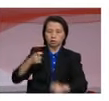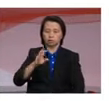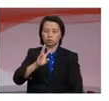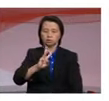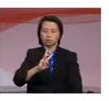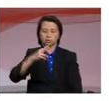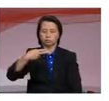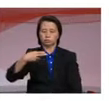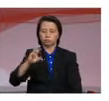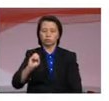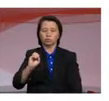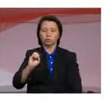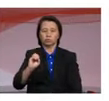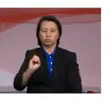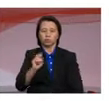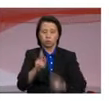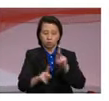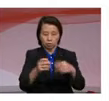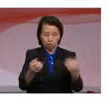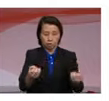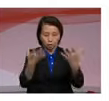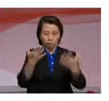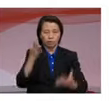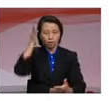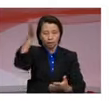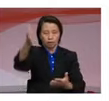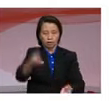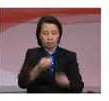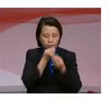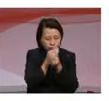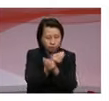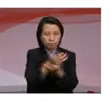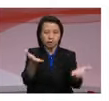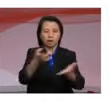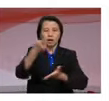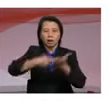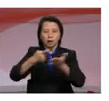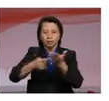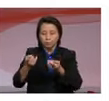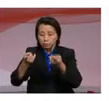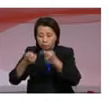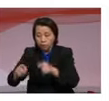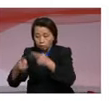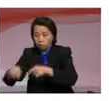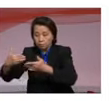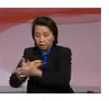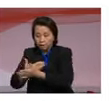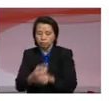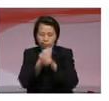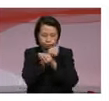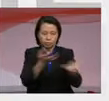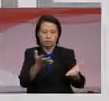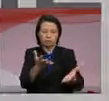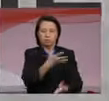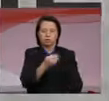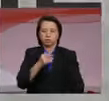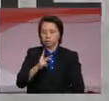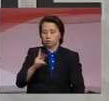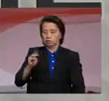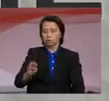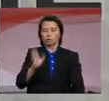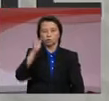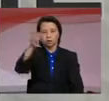Pertubuhan Kesihatan Sedunia. Orang ramai akan sentiasa dimaklumkan sebarang perkembangan terkini dan Kementerian akan